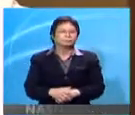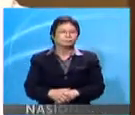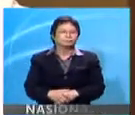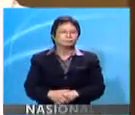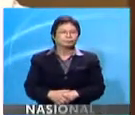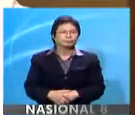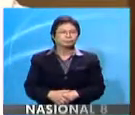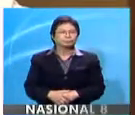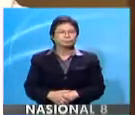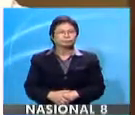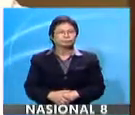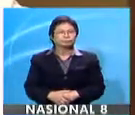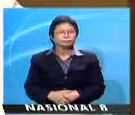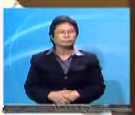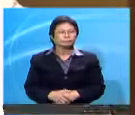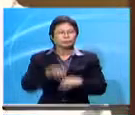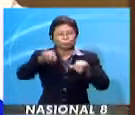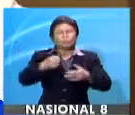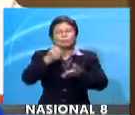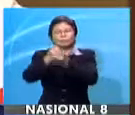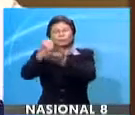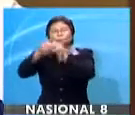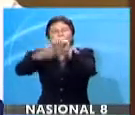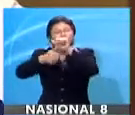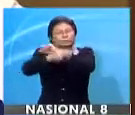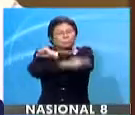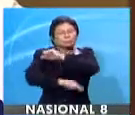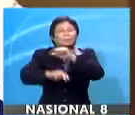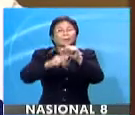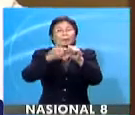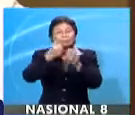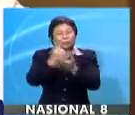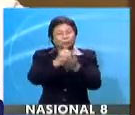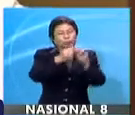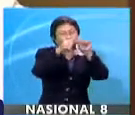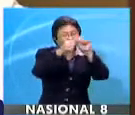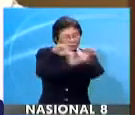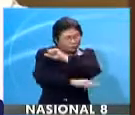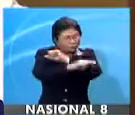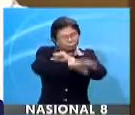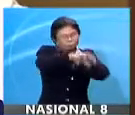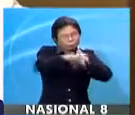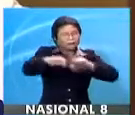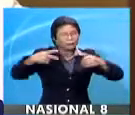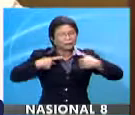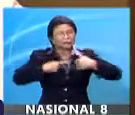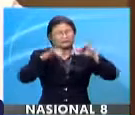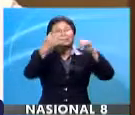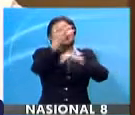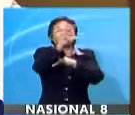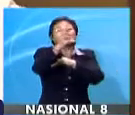Boleh bantu setiap negeri kita ada 16 dalam